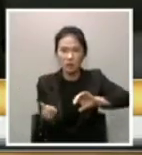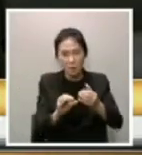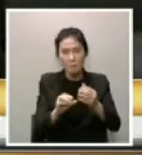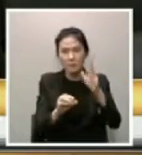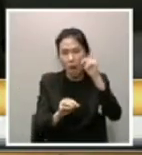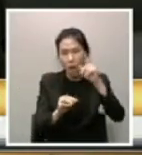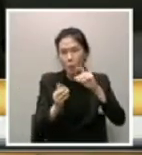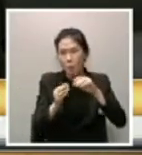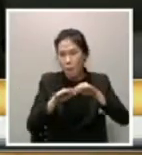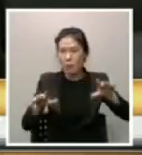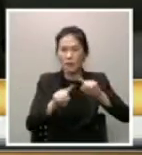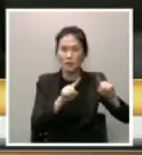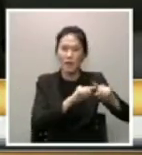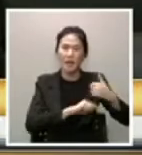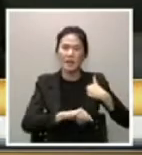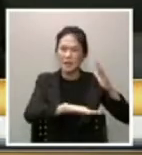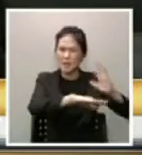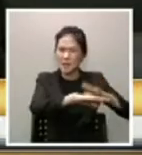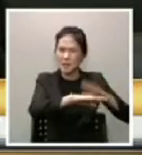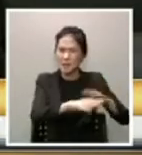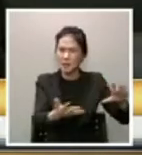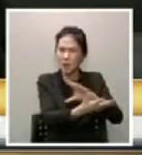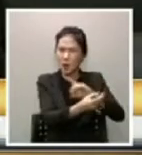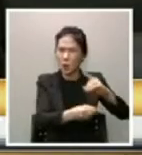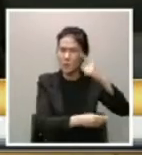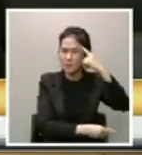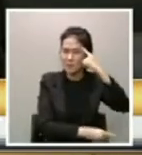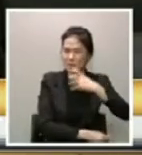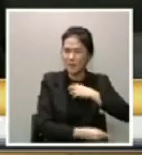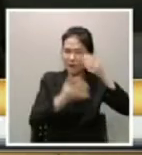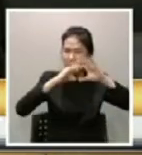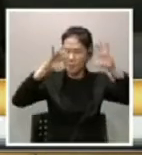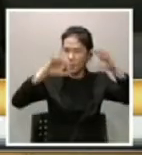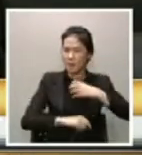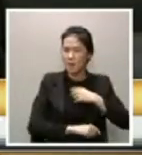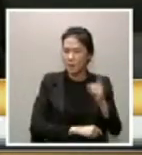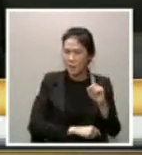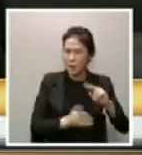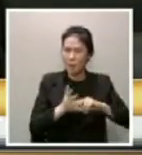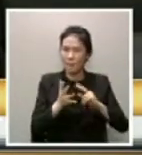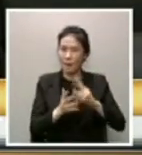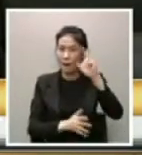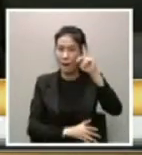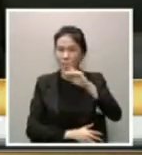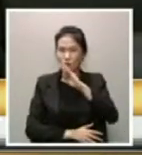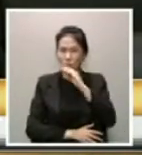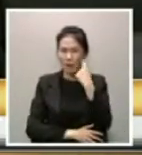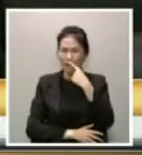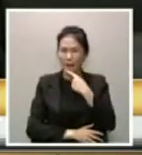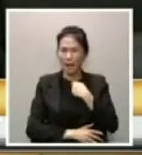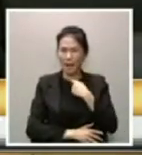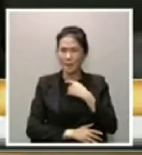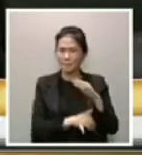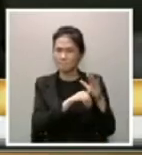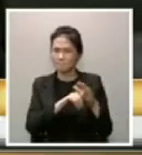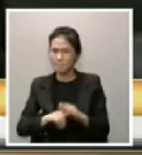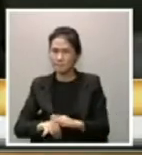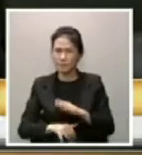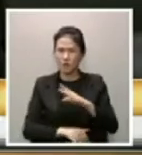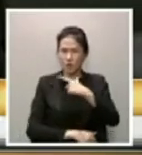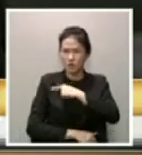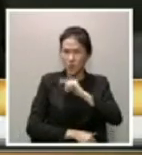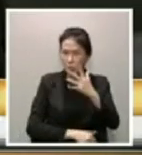ชี้นำสังคมให้นึกคิดไปนิทิศทางที่รัฐบาลต้องการปิดปากสื่อที่ต่อต้านรัฐบาลหรือคุกคามสื่อ